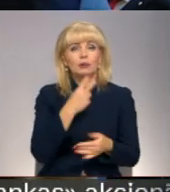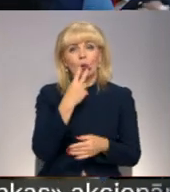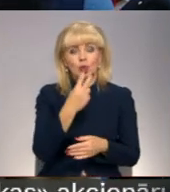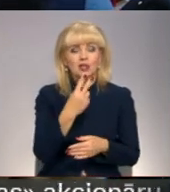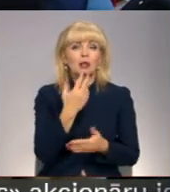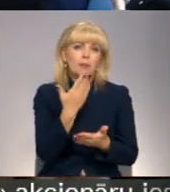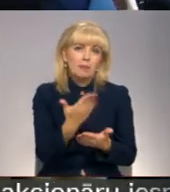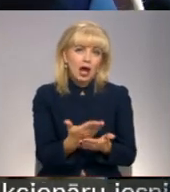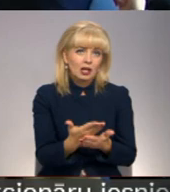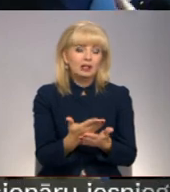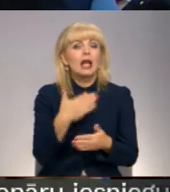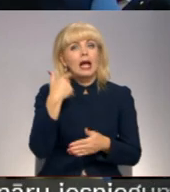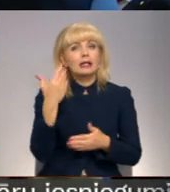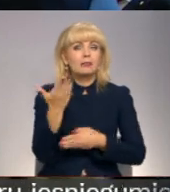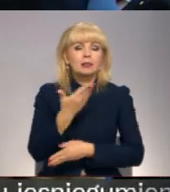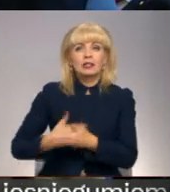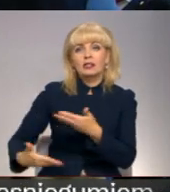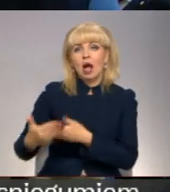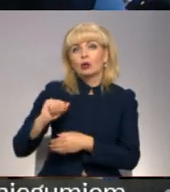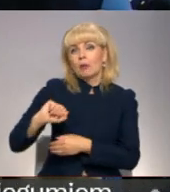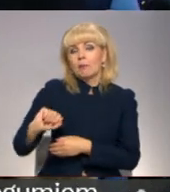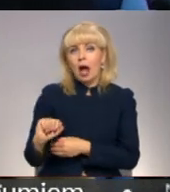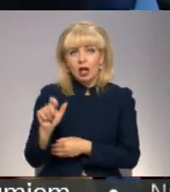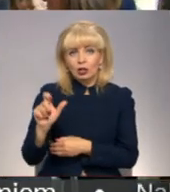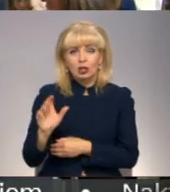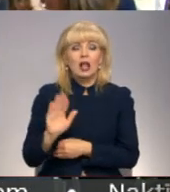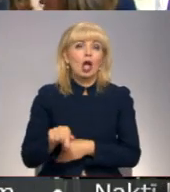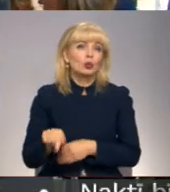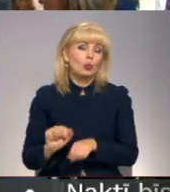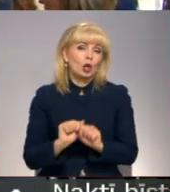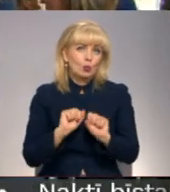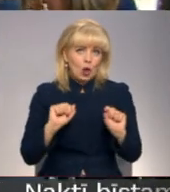ka mēs grasāmies sadarboties ar partneriem, lai to nodrošinātu.